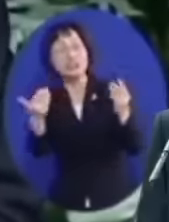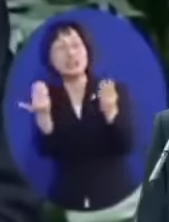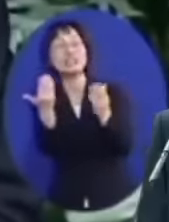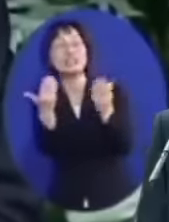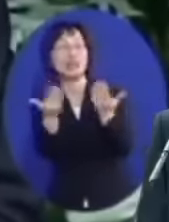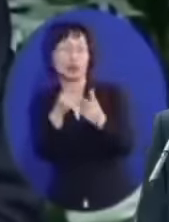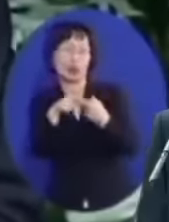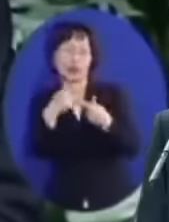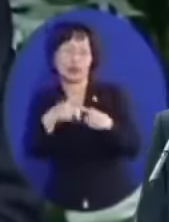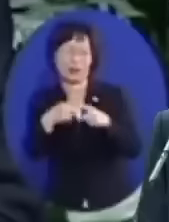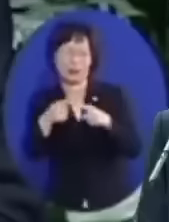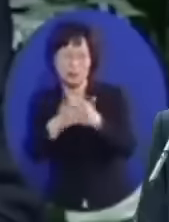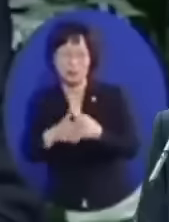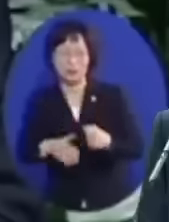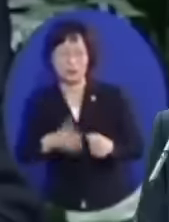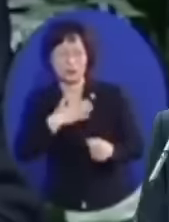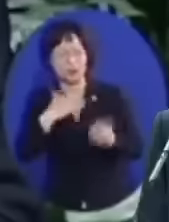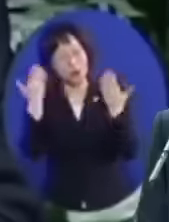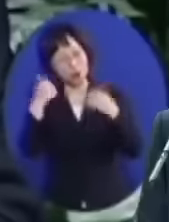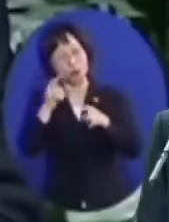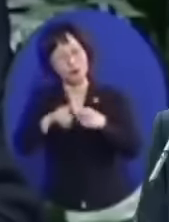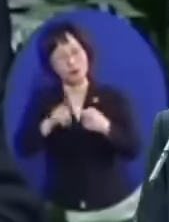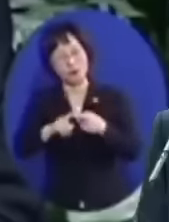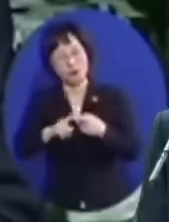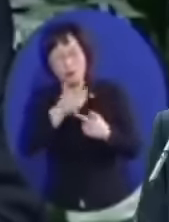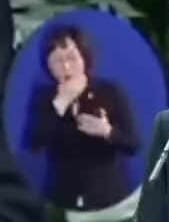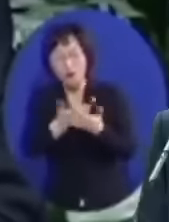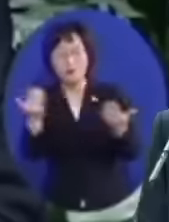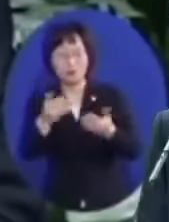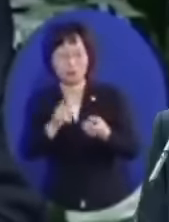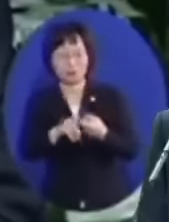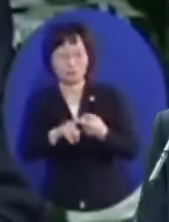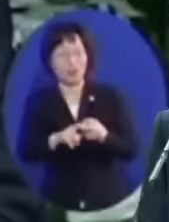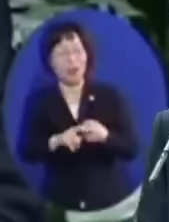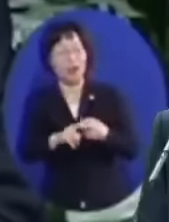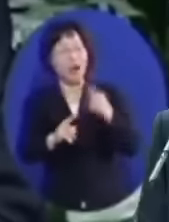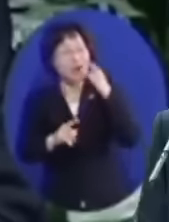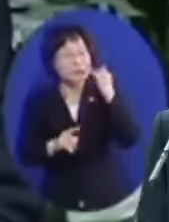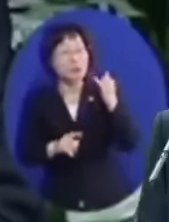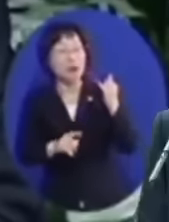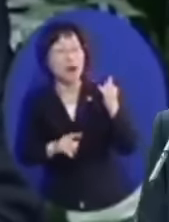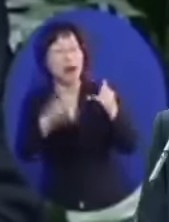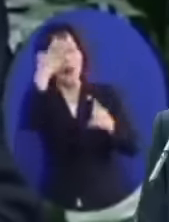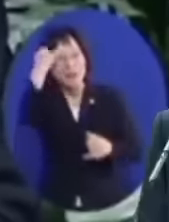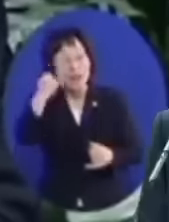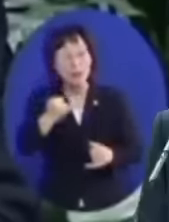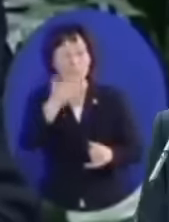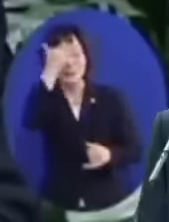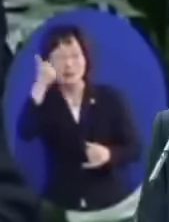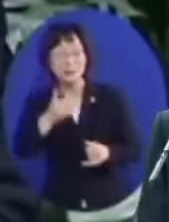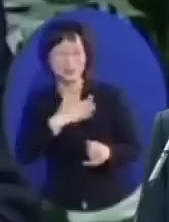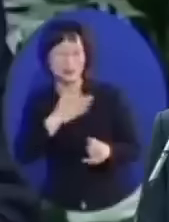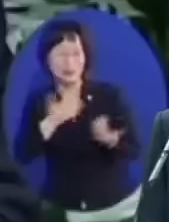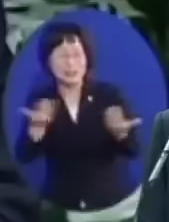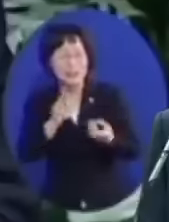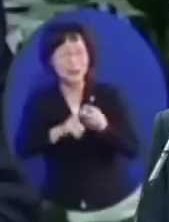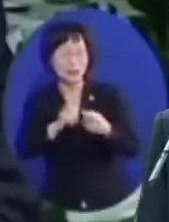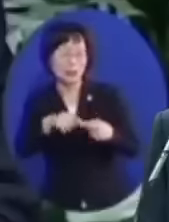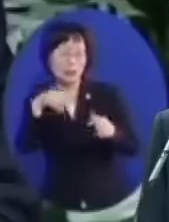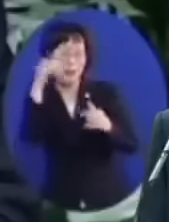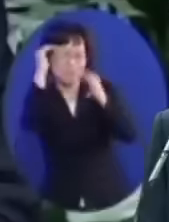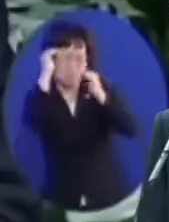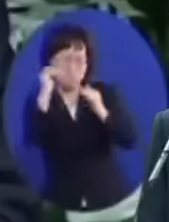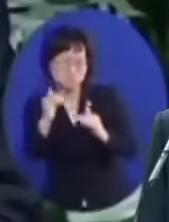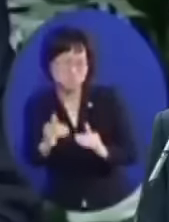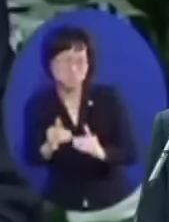학교에서 경험한 것이 굉장히 중대한 일이니까 오자마자 아버지, 엄마, 할아버지, 할머니에게 막 이야기를 하는 것입니다.